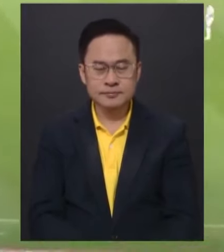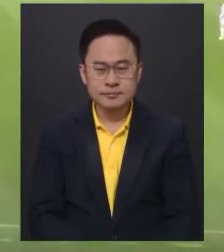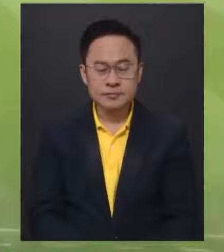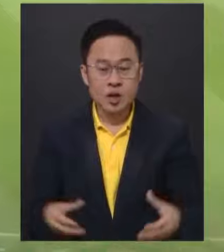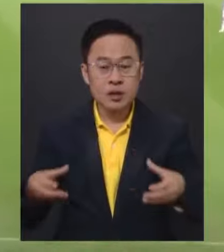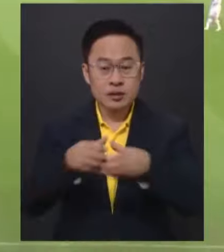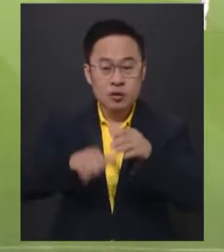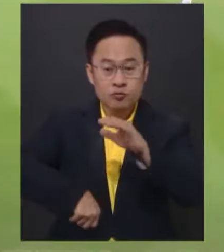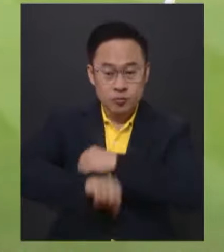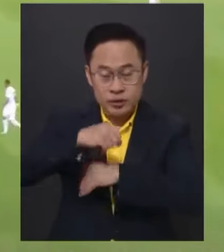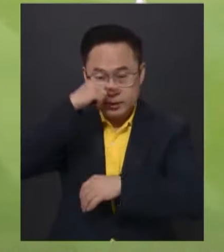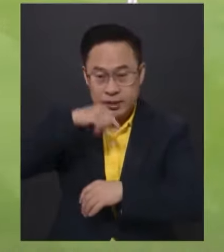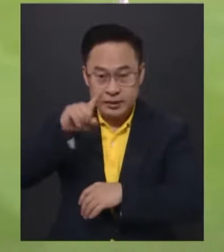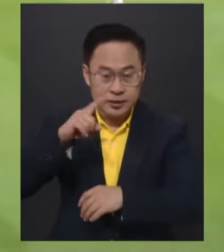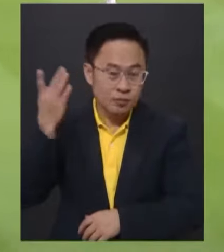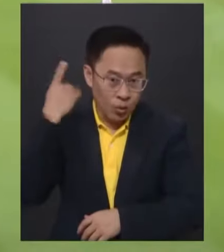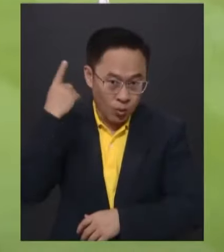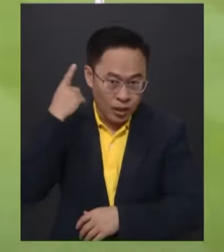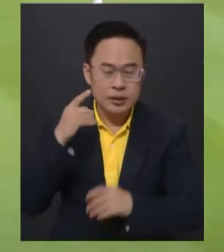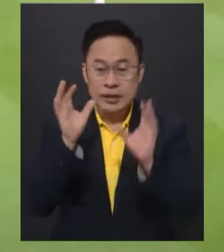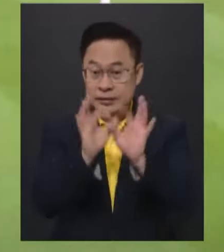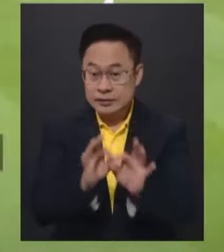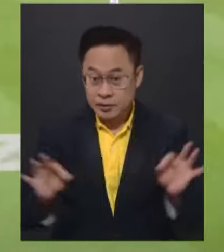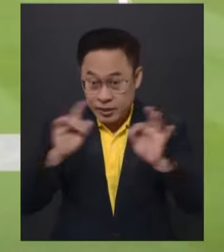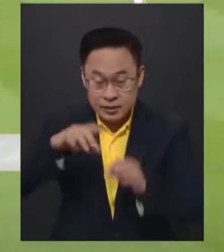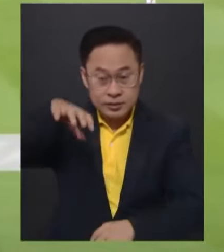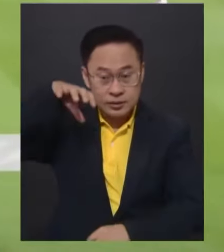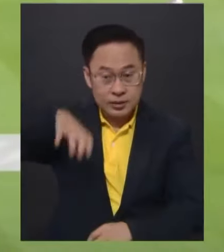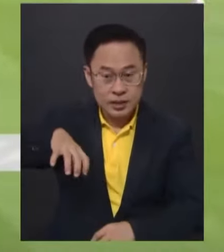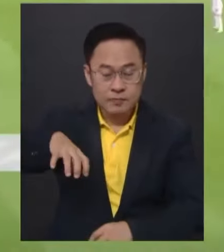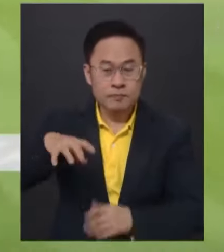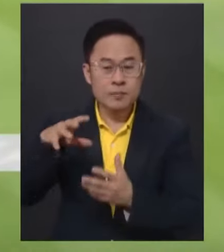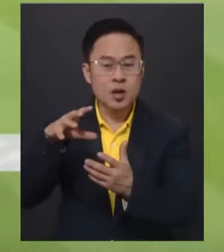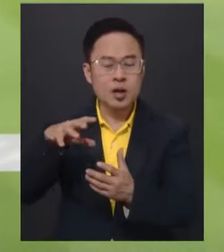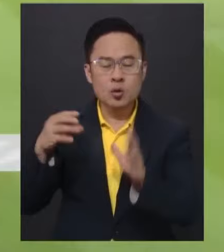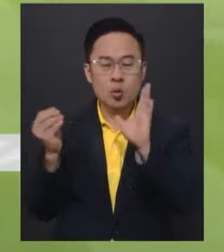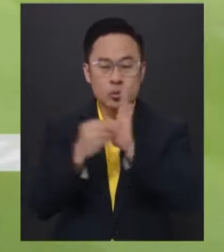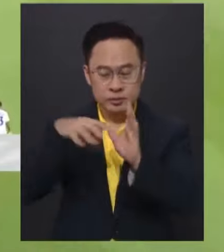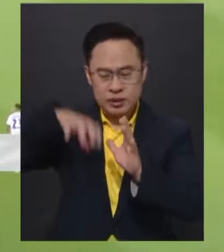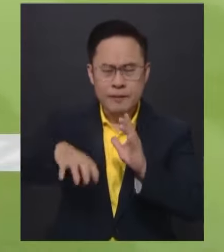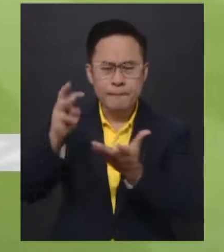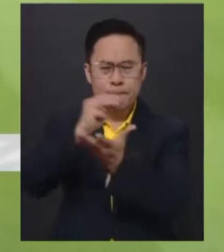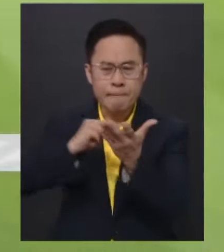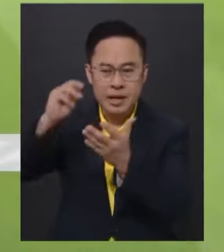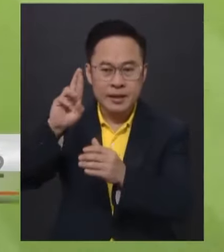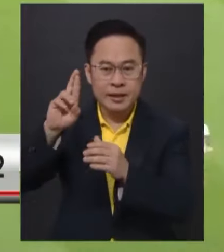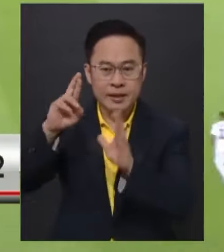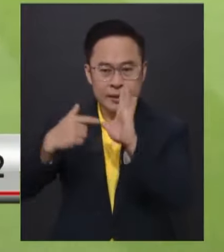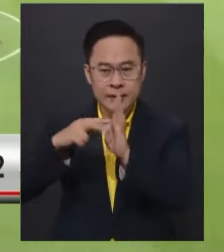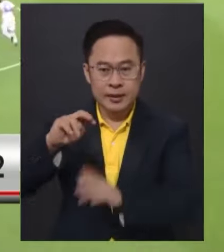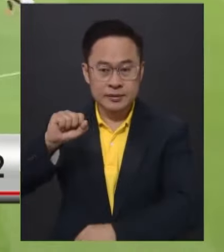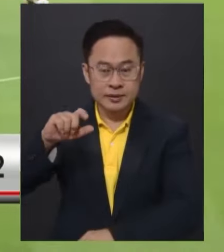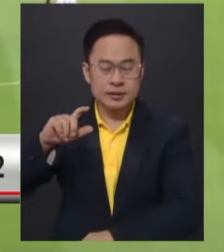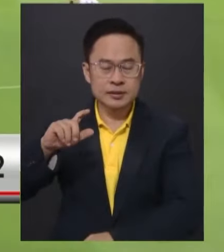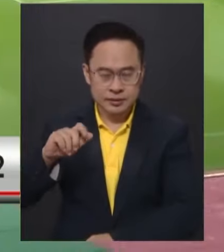ศึกฟุตบอลไทยลีกคู่บิ๊กแมชนะครับเมื่อวานนี้เกมที่สนามทรูสเตเดียมมอธรรมศาสตร์รังสิตแบงคอกยูไนเต็ดทีมอันดับ2ของตาร